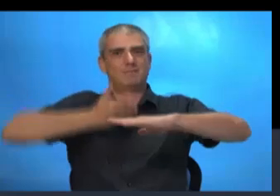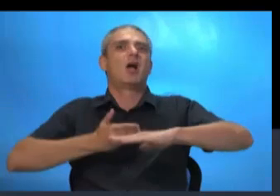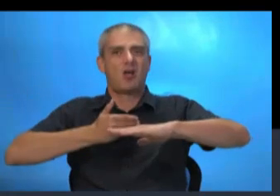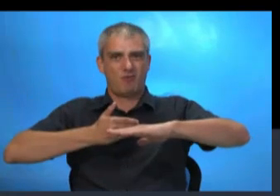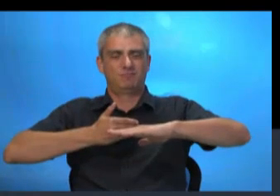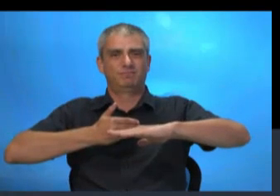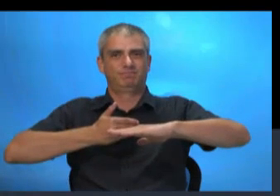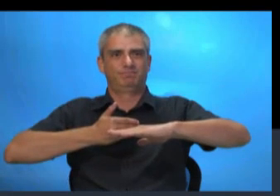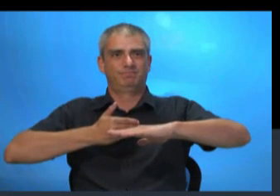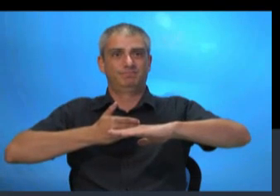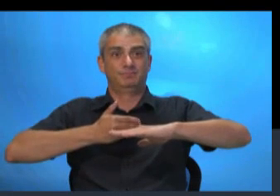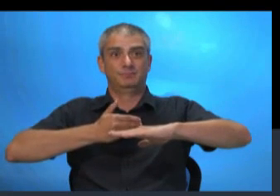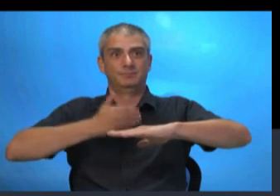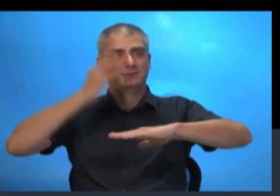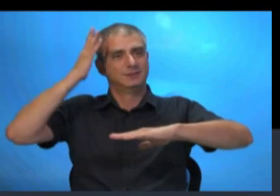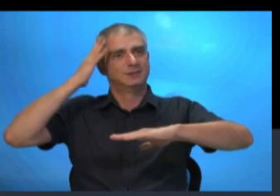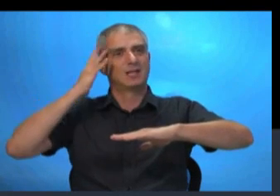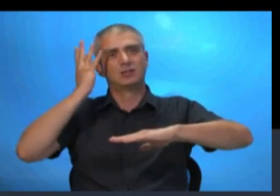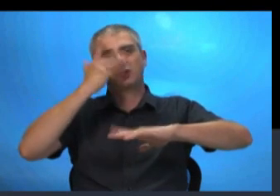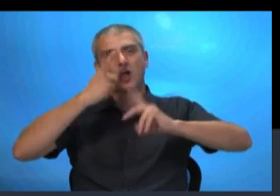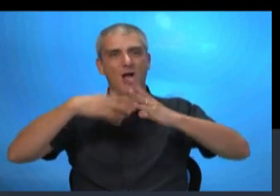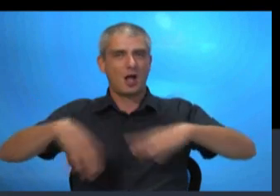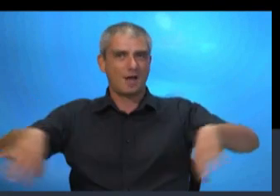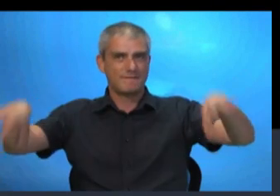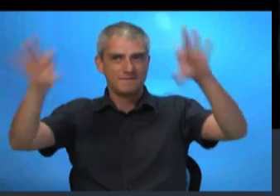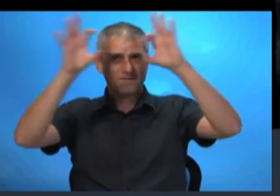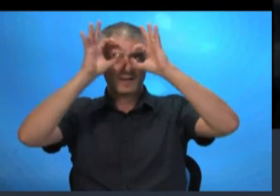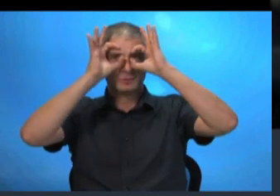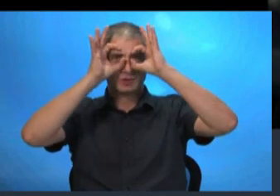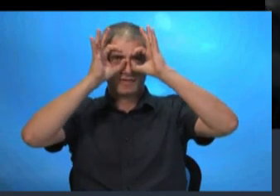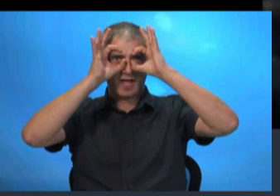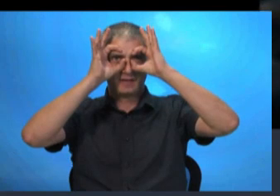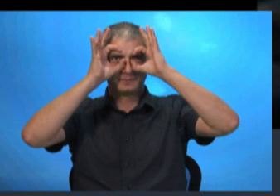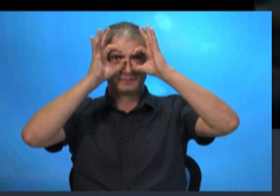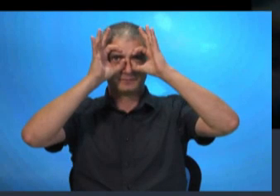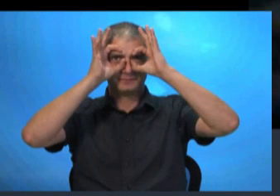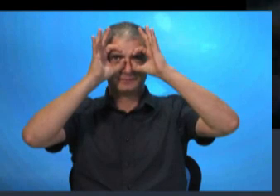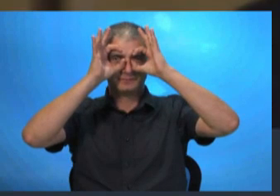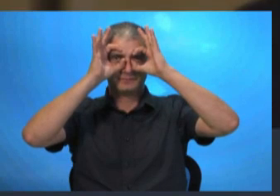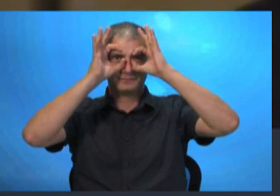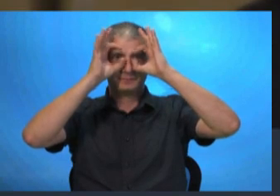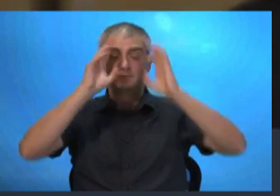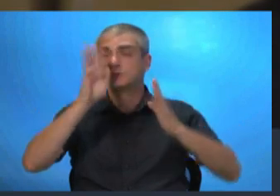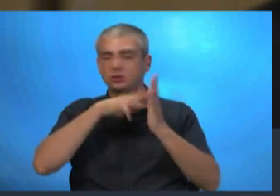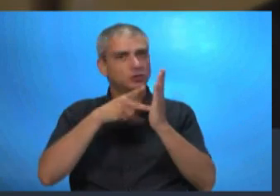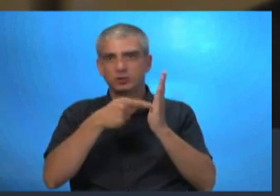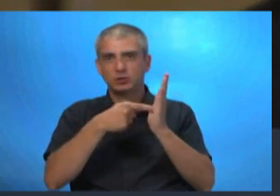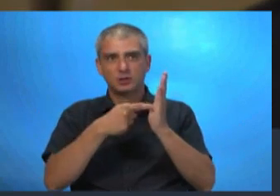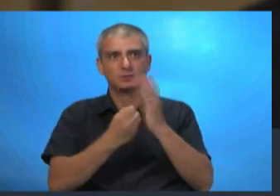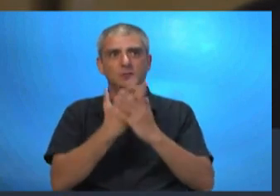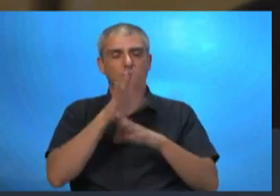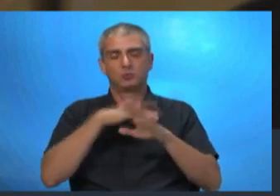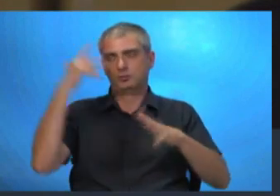מאחוריי, שיער שחור ומשקפיים עגולים. כל השיר הזה נולד בתחושת בלבול באותו